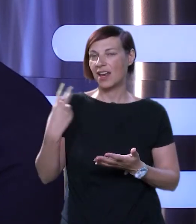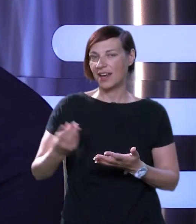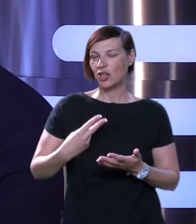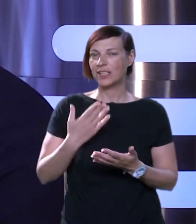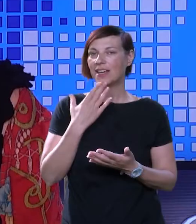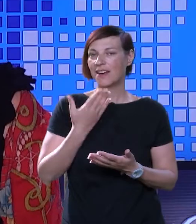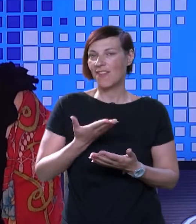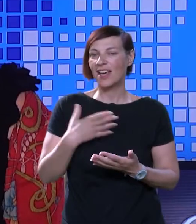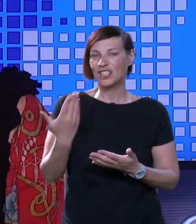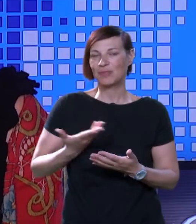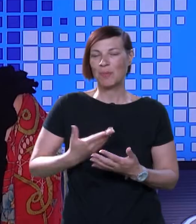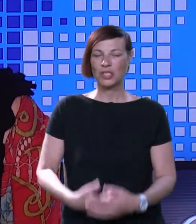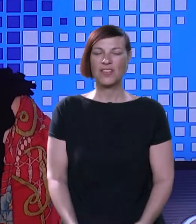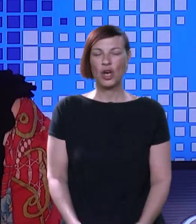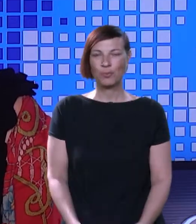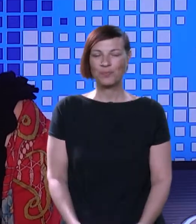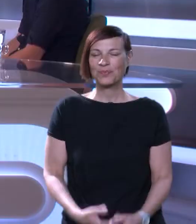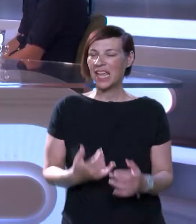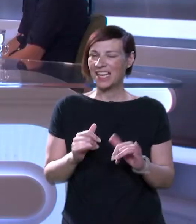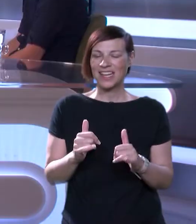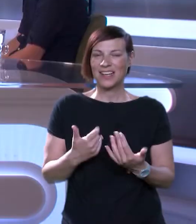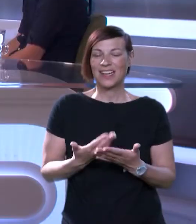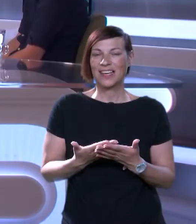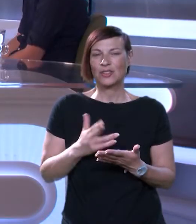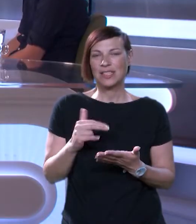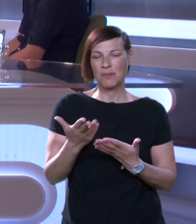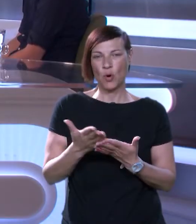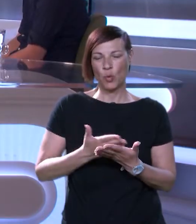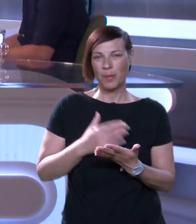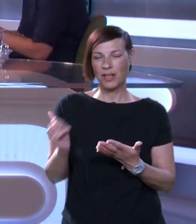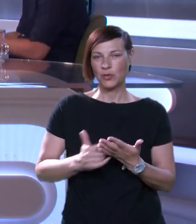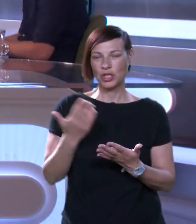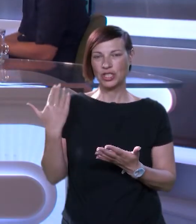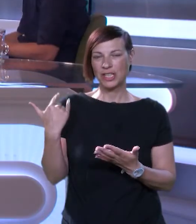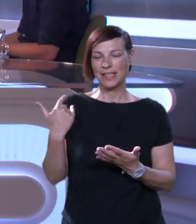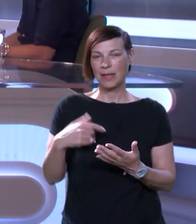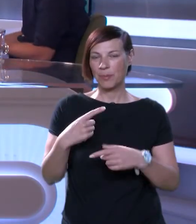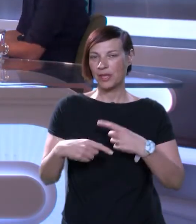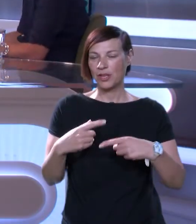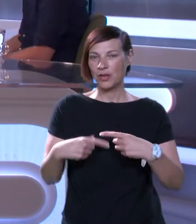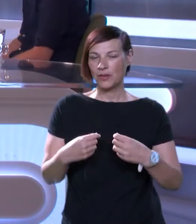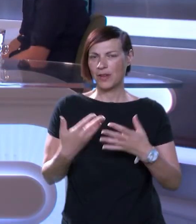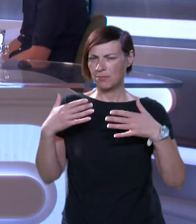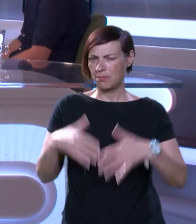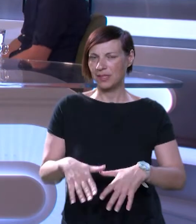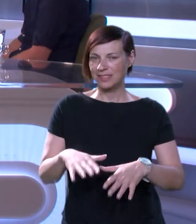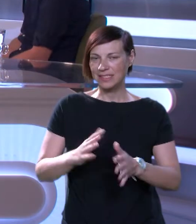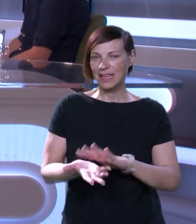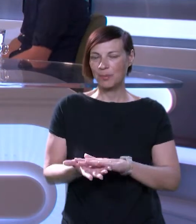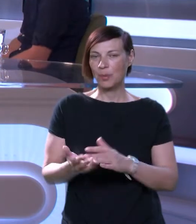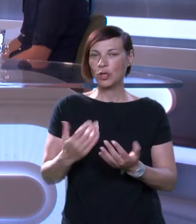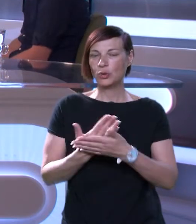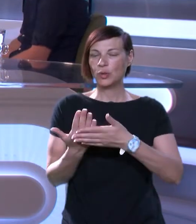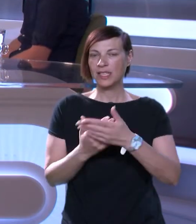odazivu, Nina. Hvala ti što si me pozvao. Ma naravno, nekako imao sam u planu, još kad je bila premijera filma Baci se na pod u kinu